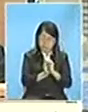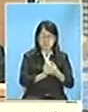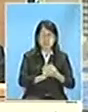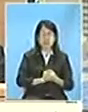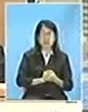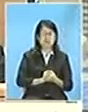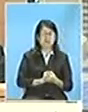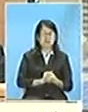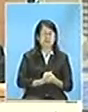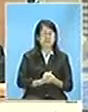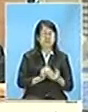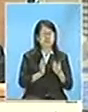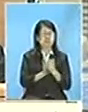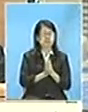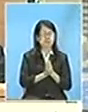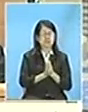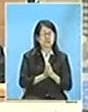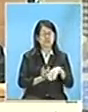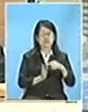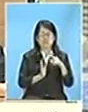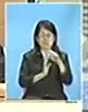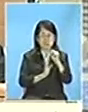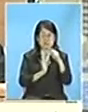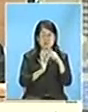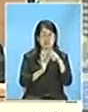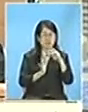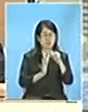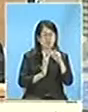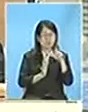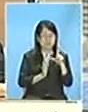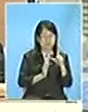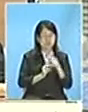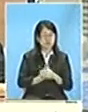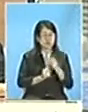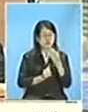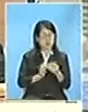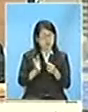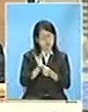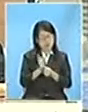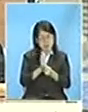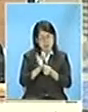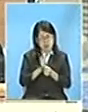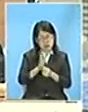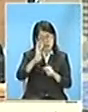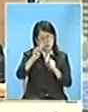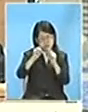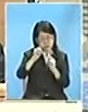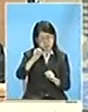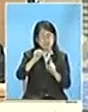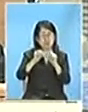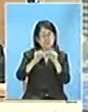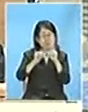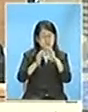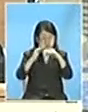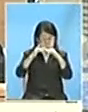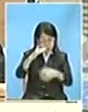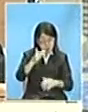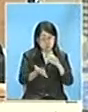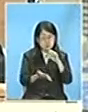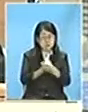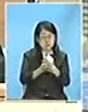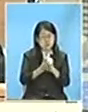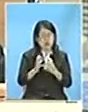รณ์และท่านสุมนสุตตะวิริยวัฒน์ที่ท่านแปลในมาตรา26ไว้ทั้งหมดเนี่ยนะครับทั้งที่จะให้ไปอยู่ก